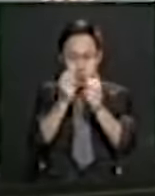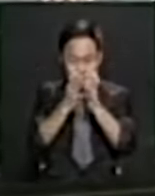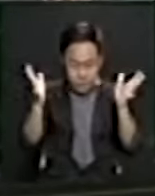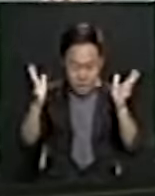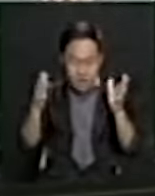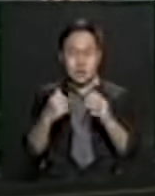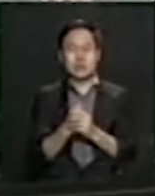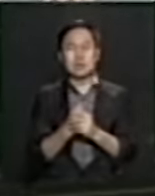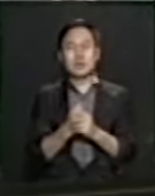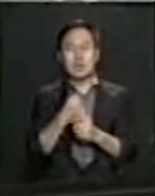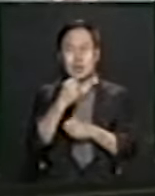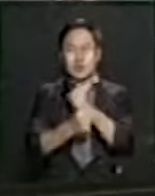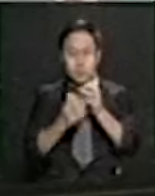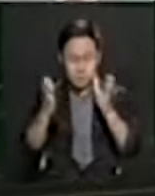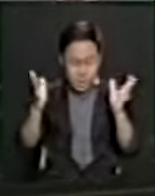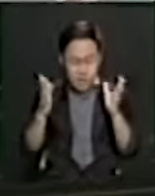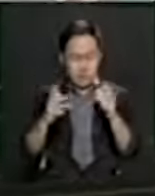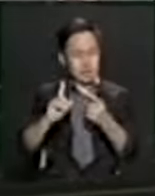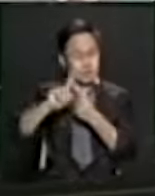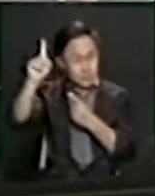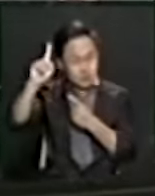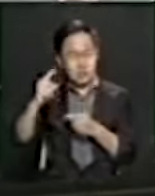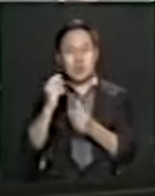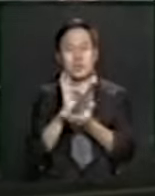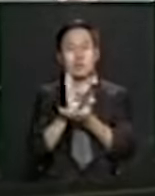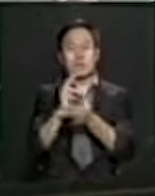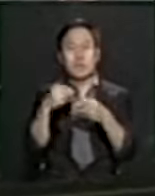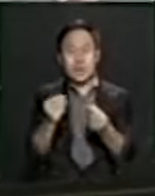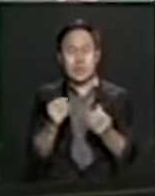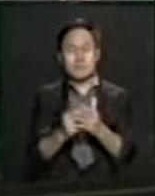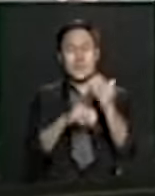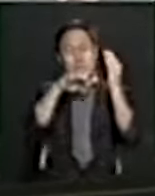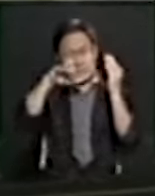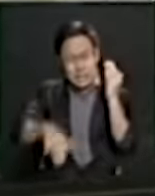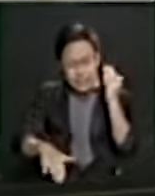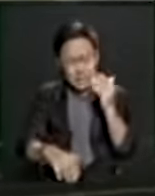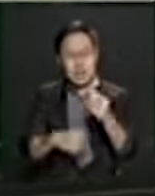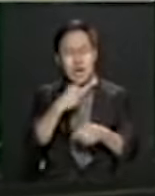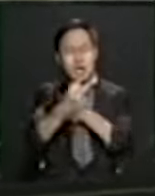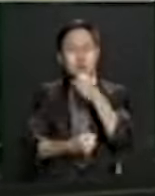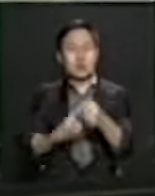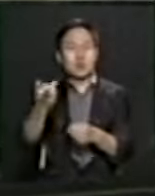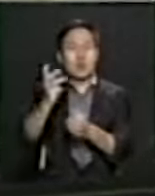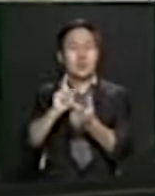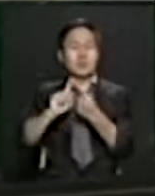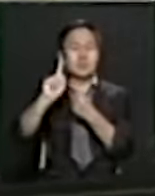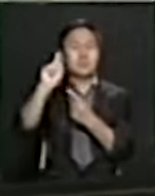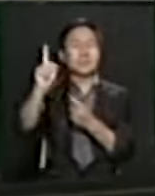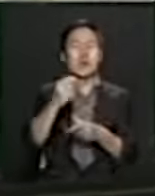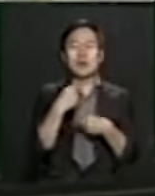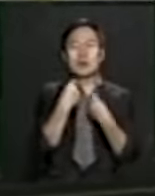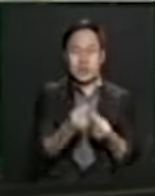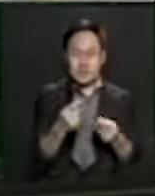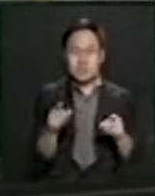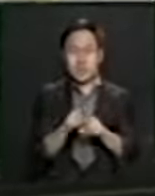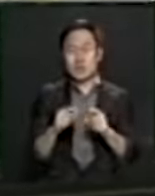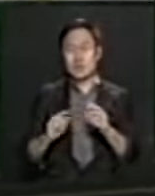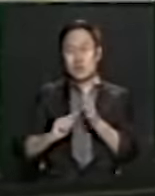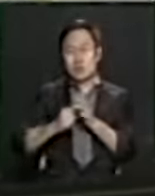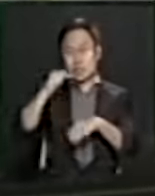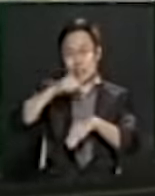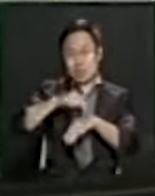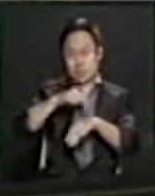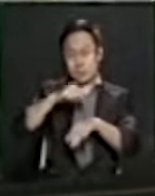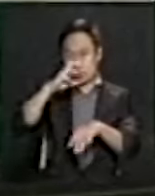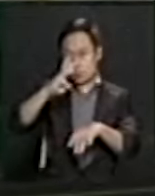สุด ตัวเล็กๆเด็กๆก็ได้นะครับแล้วก็การวิ่งเนี่ยเราเริ่มตั้งแต่ปล่อยตัวนะครับก็